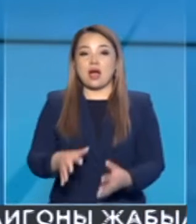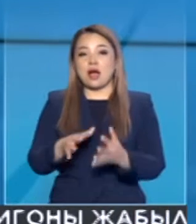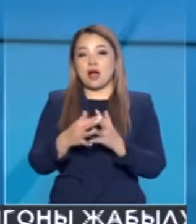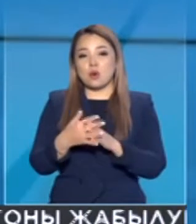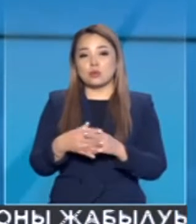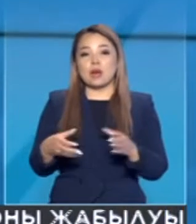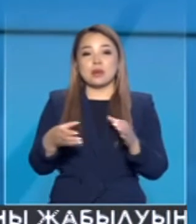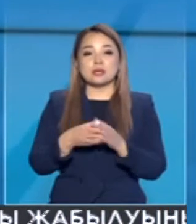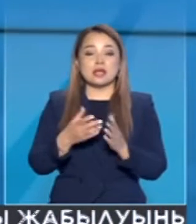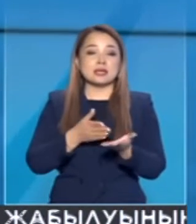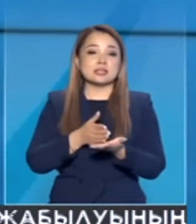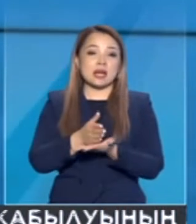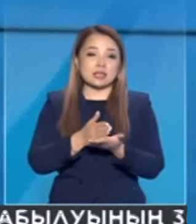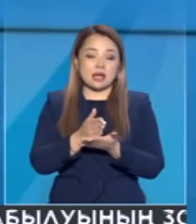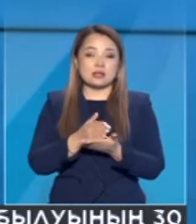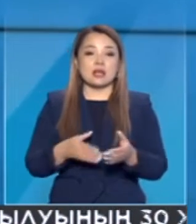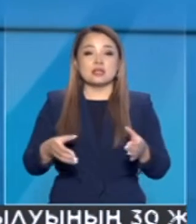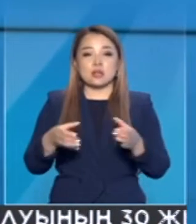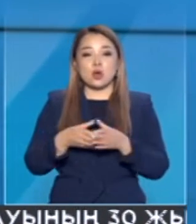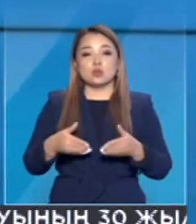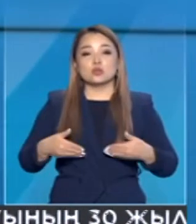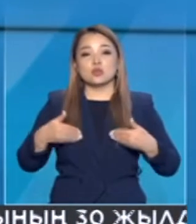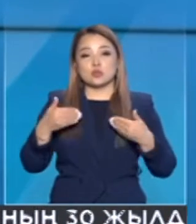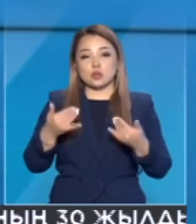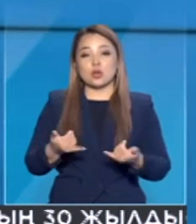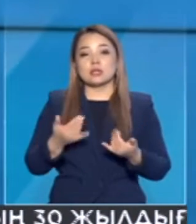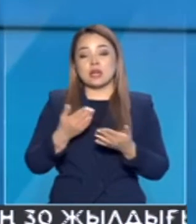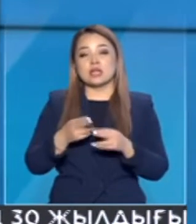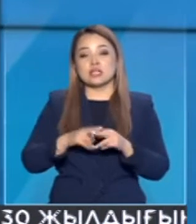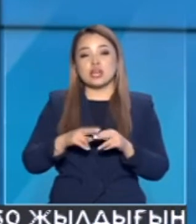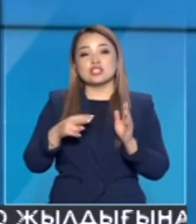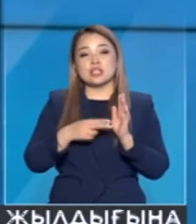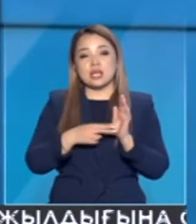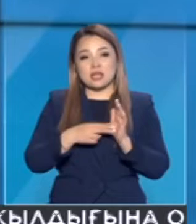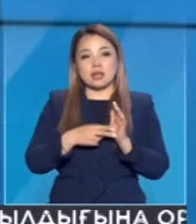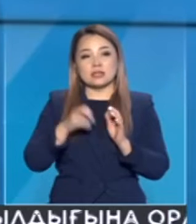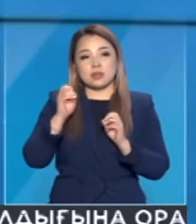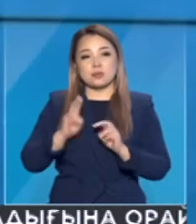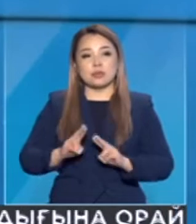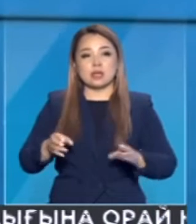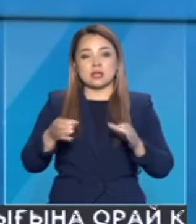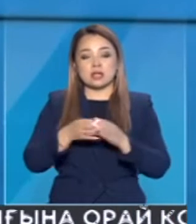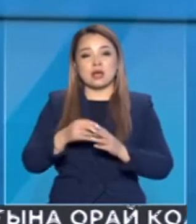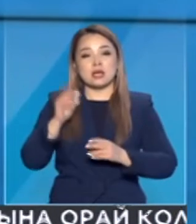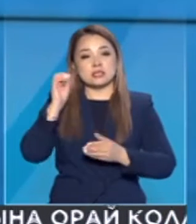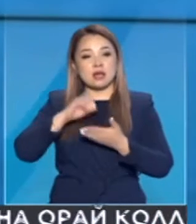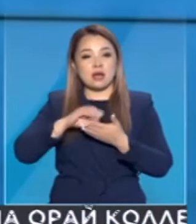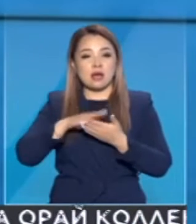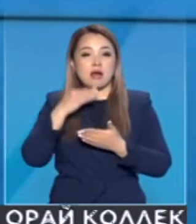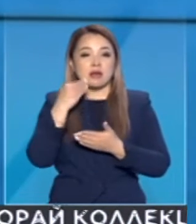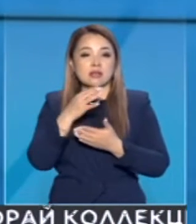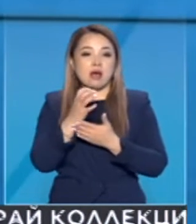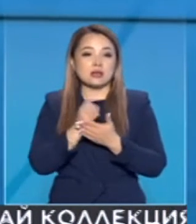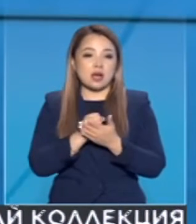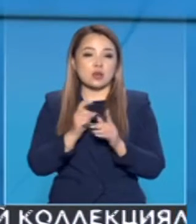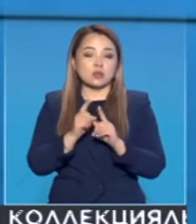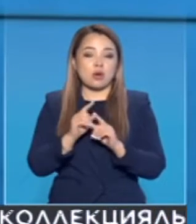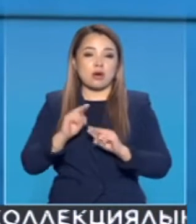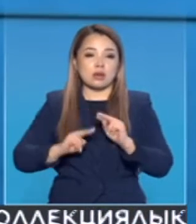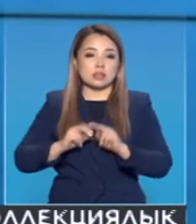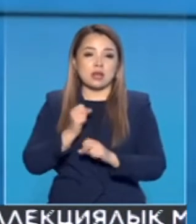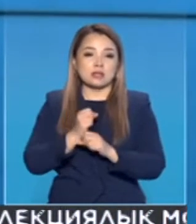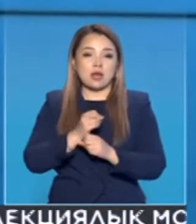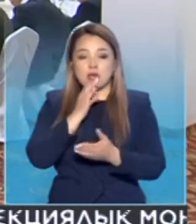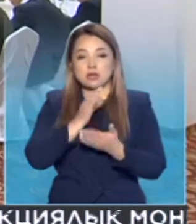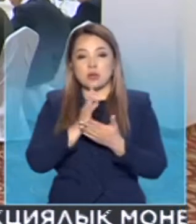Ауыл партиясының саяси кеңесінде ұсынылған жеті бастаманың ішінде цифрлық платформаны құру бағыты сапалы кадрлық резерв